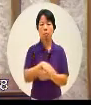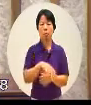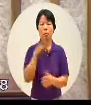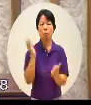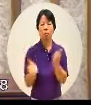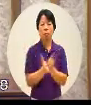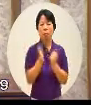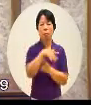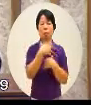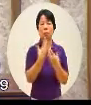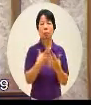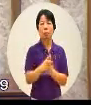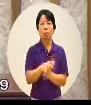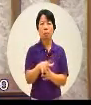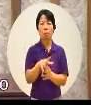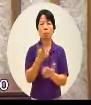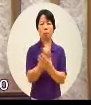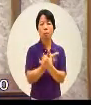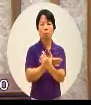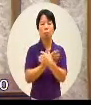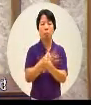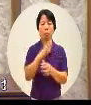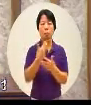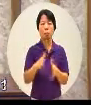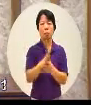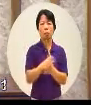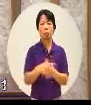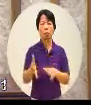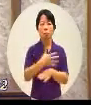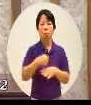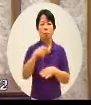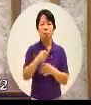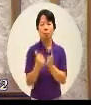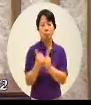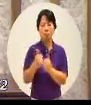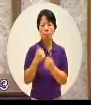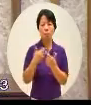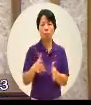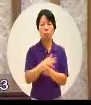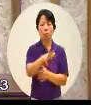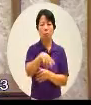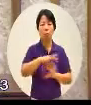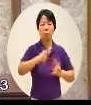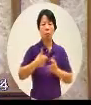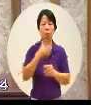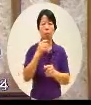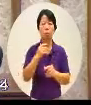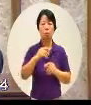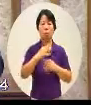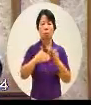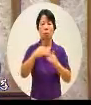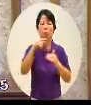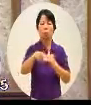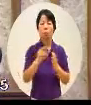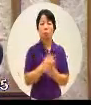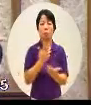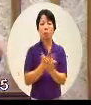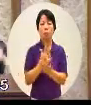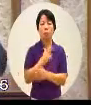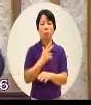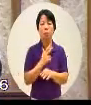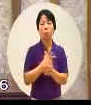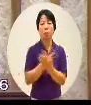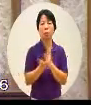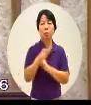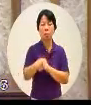成绩。高雄市是代表高雄去参加全国的比赛也非常好。他们学校的艺术才能的孩子呢，表现得非常的好，未来他